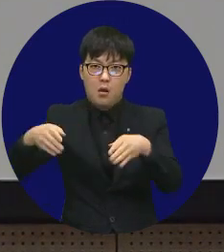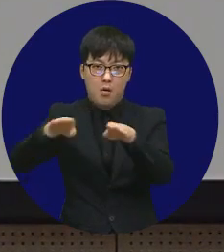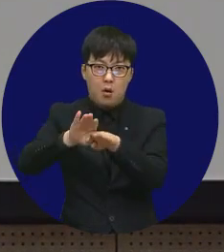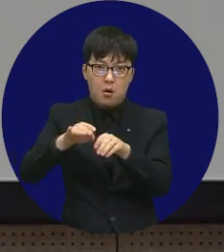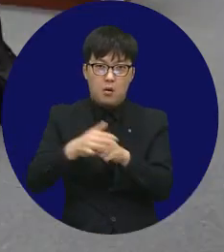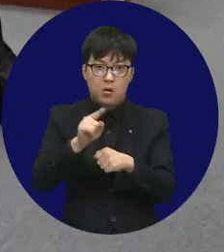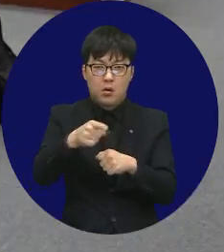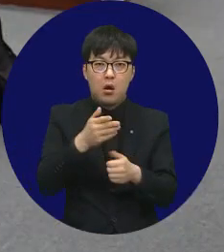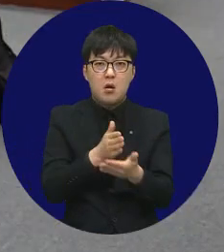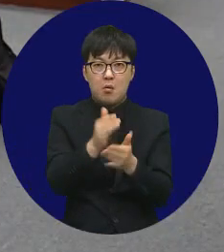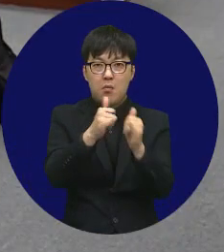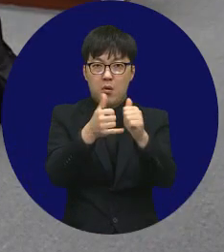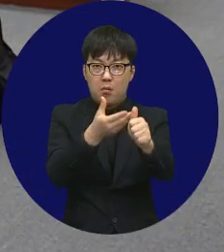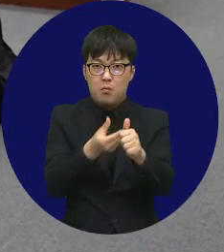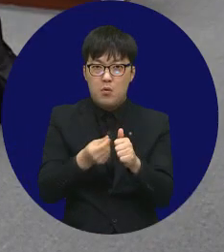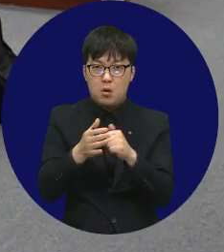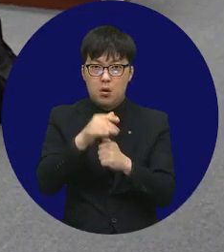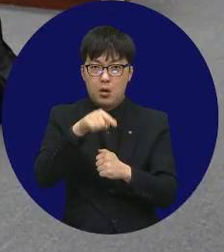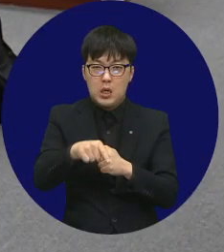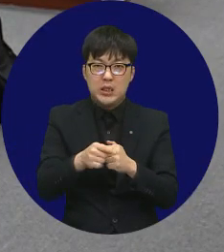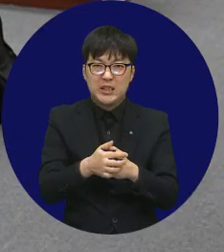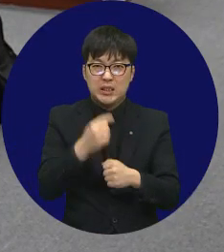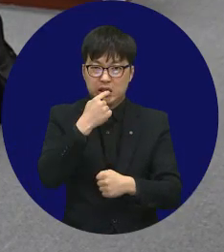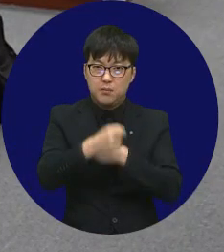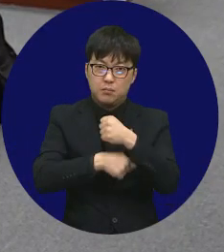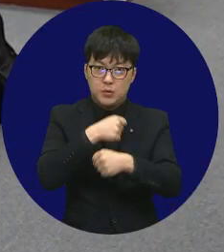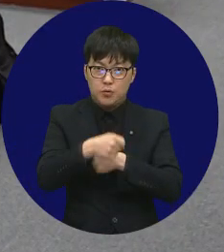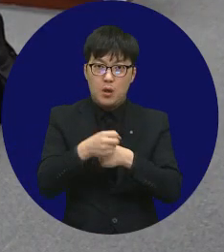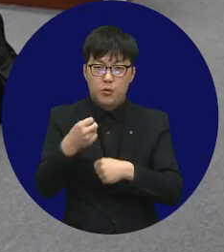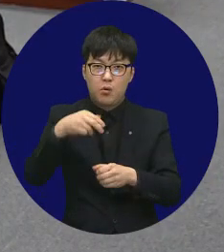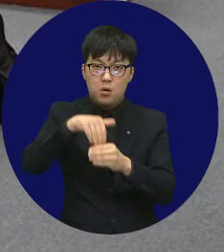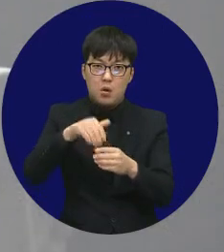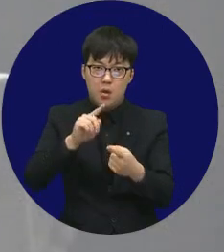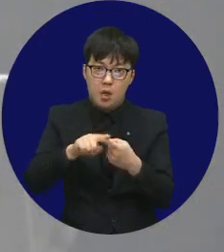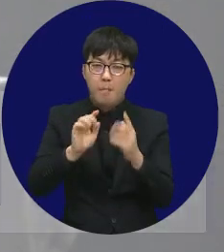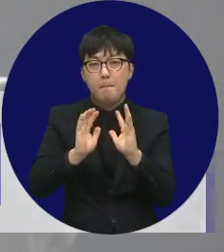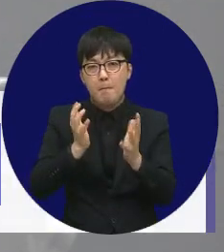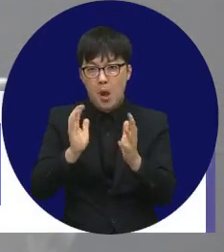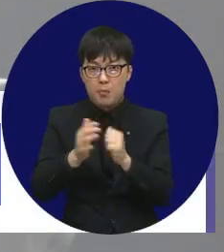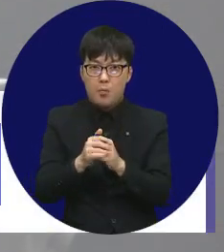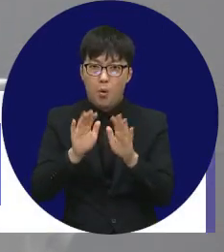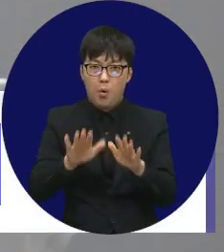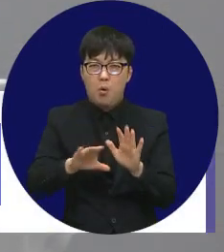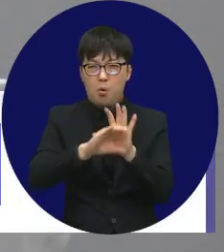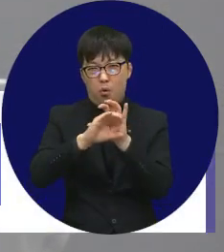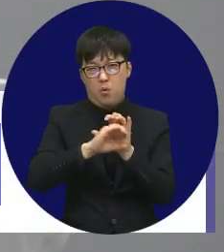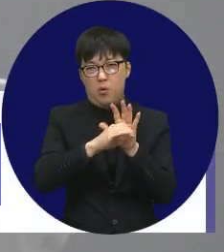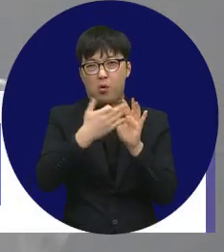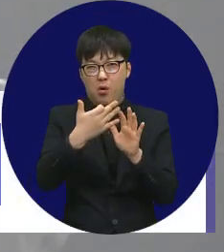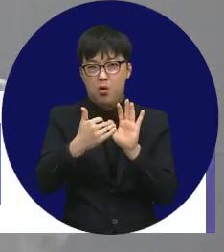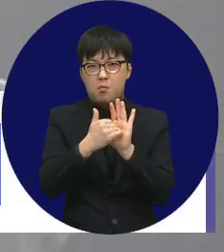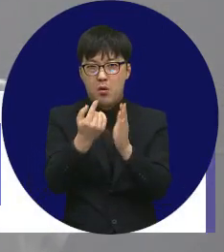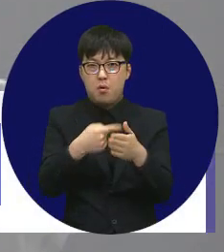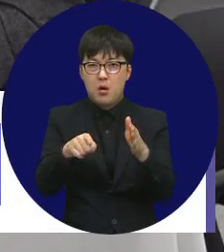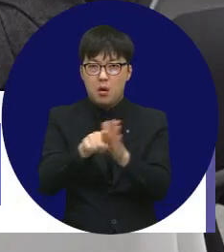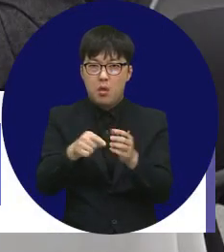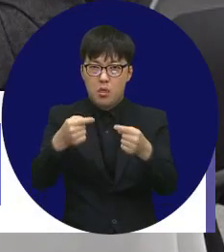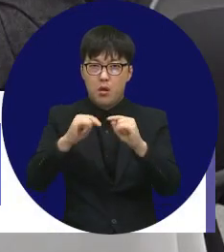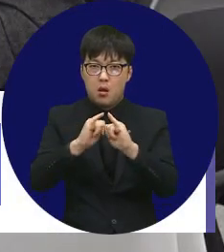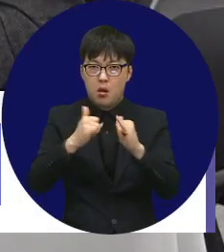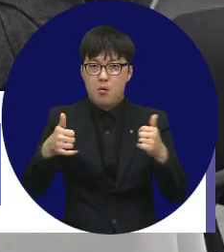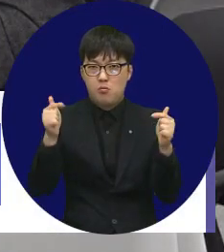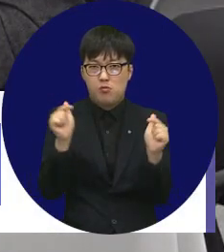전문가를 초청해 민주주의와 선거에 대해 논의하는 국제포럼인데, 올해는 코로나19 예방을 위하여 참여 인원을